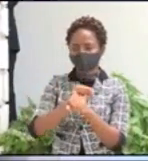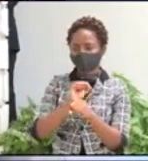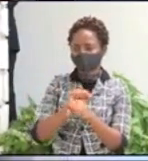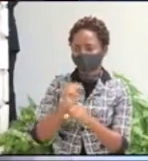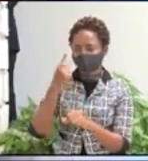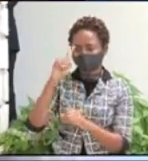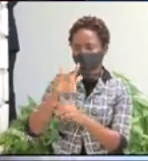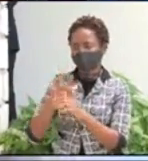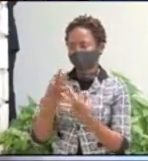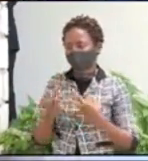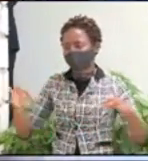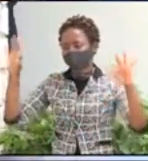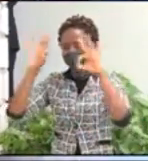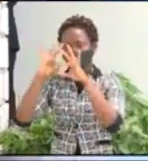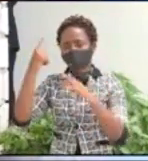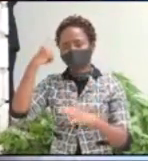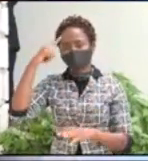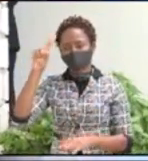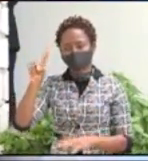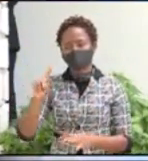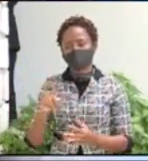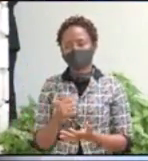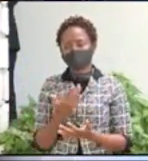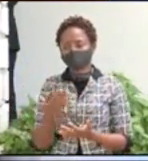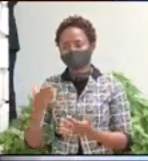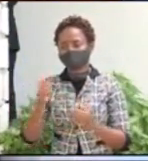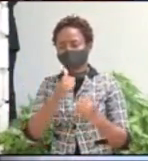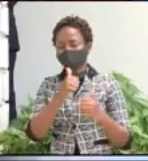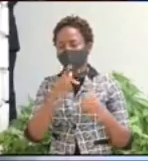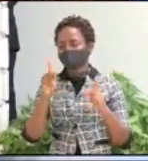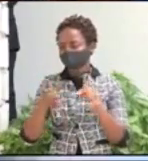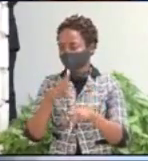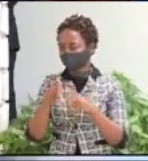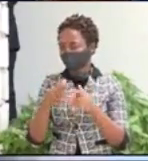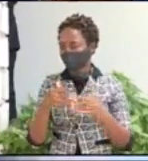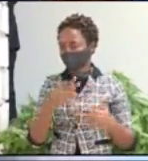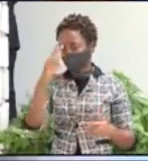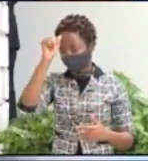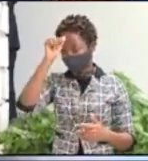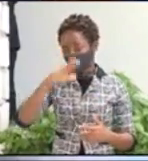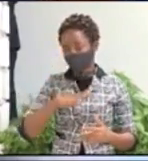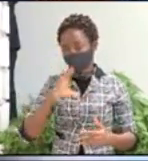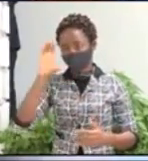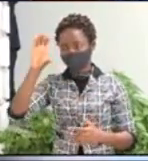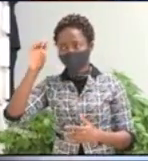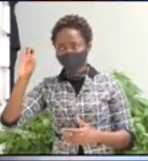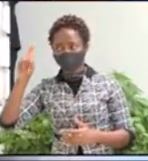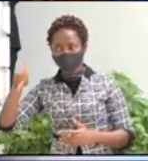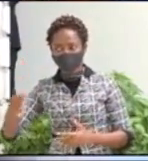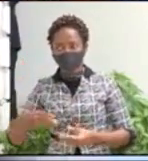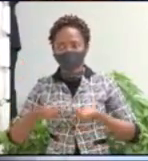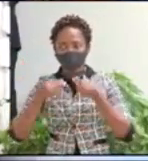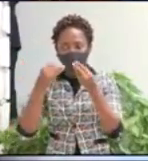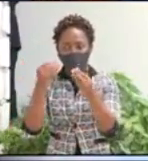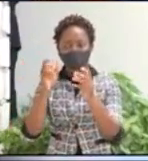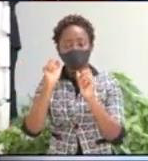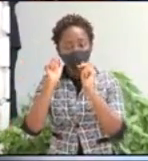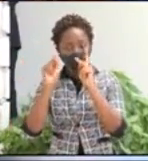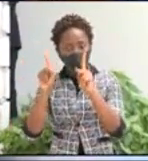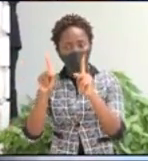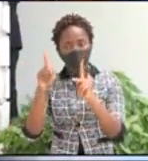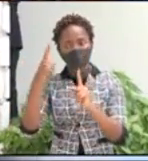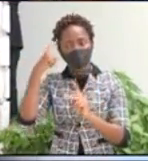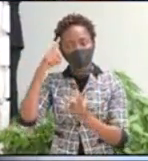qui important dans quatre processus référendum là à élection yo, CEP a bail OK déjà pour que comment ça au